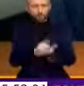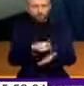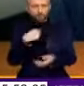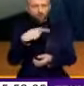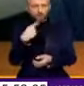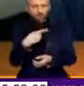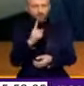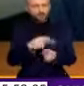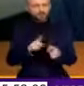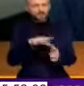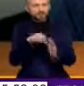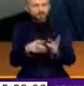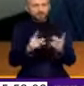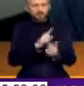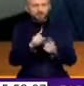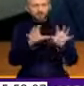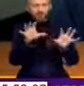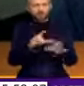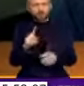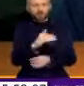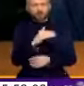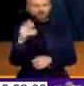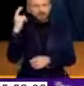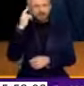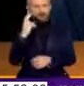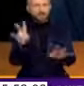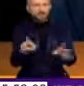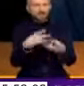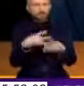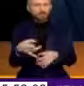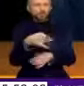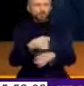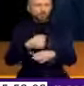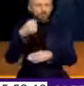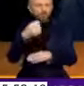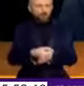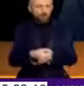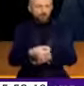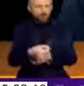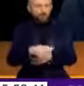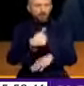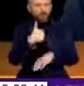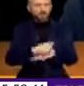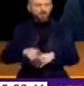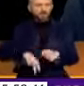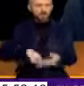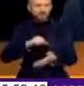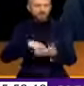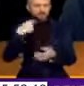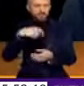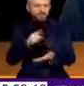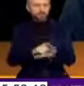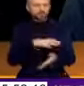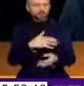говорити, але це вносити треба зміни в закони, про те, що на рівні Києва не потрібно в районах призначати голів адміністрації від президента. Це мають